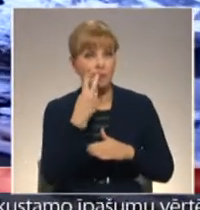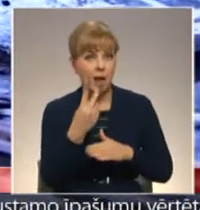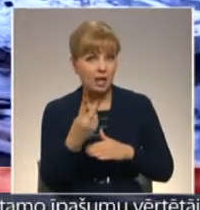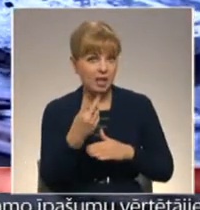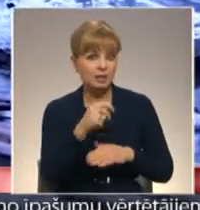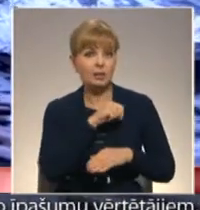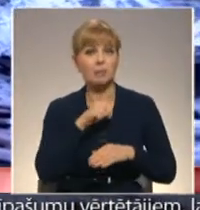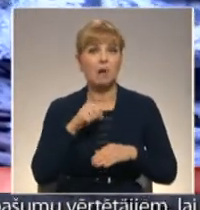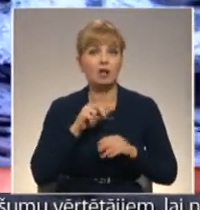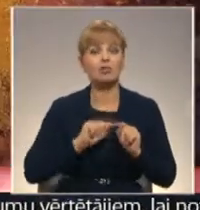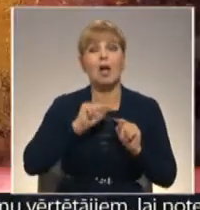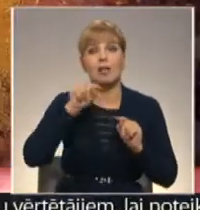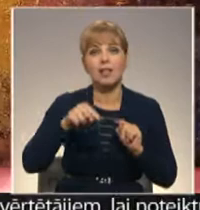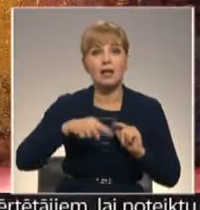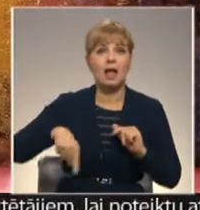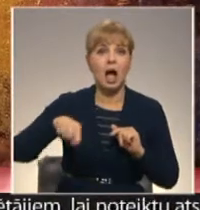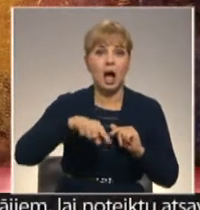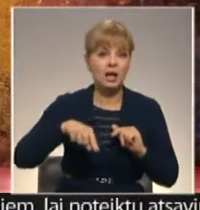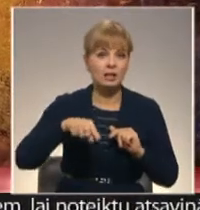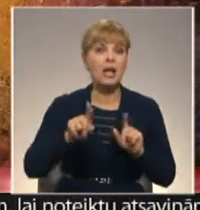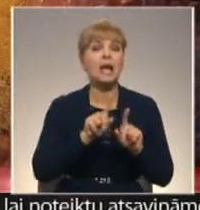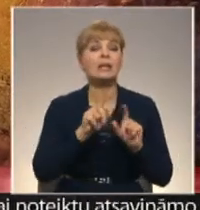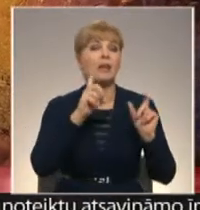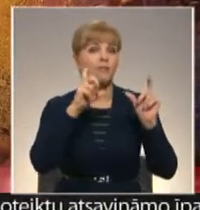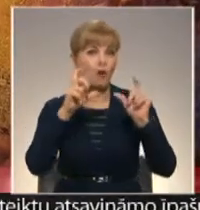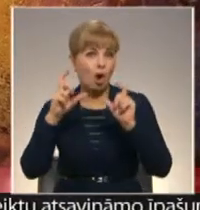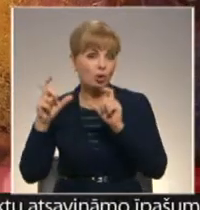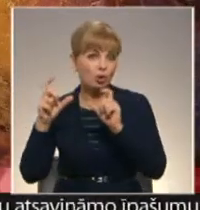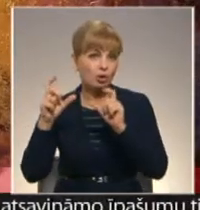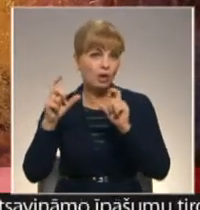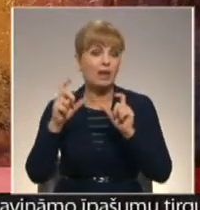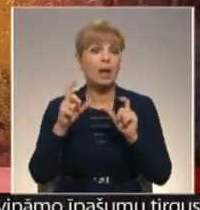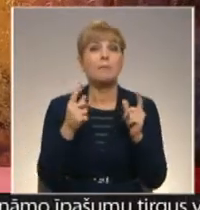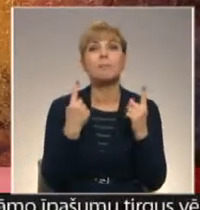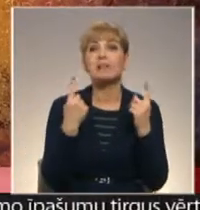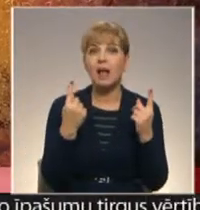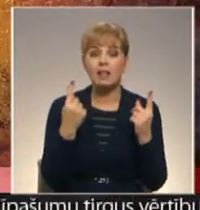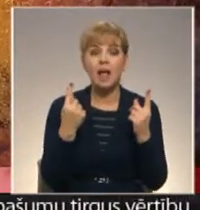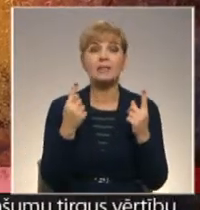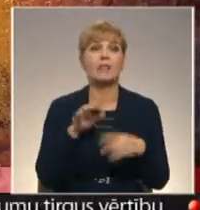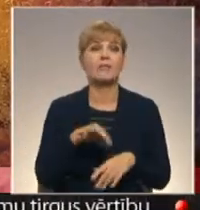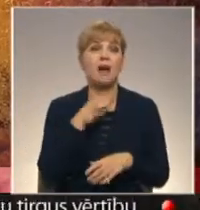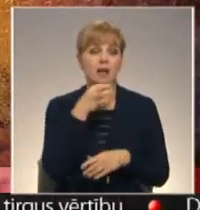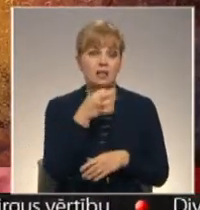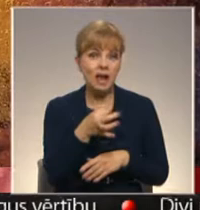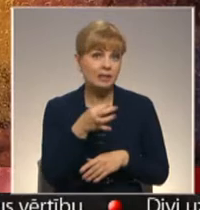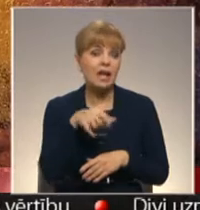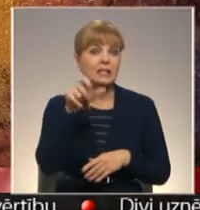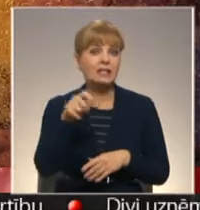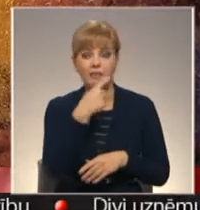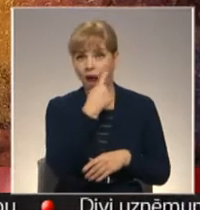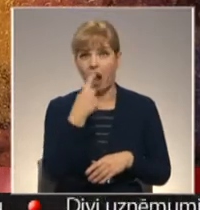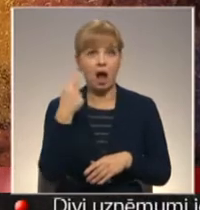arī pašam liekt āliņģi. Jo, redzēt, ir tāda fotografija, ir viena tāda privilēģija, ja tā varētu teikt. Ja, kad cilvēka